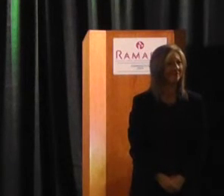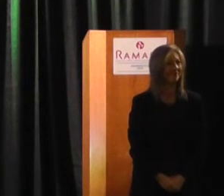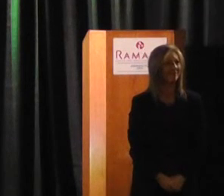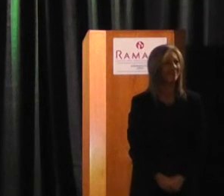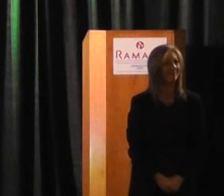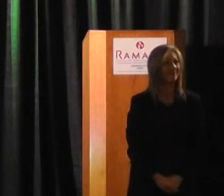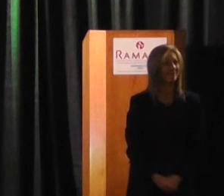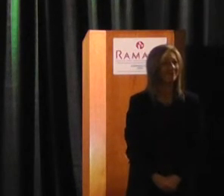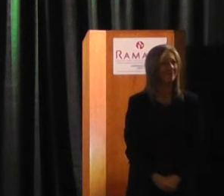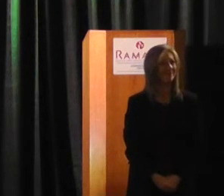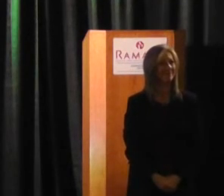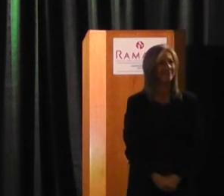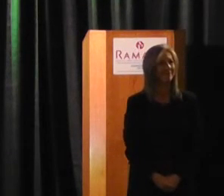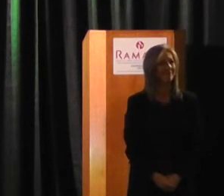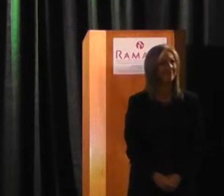最美的地方是中国人的心灵